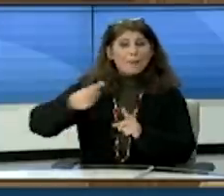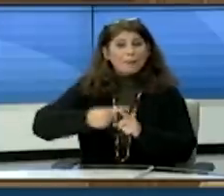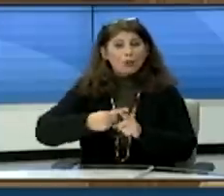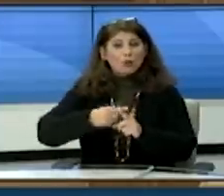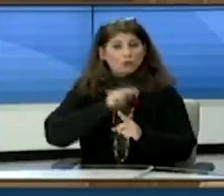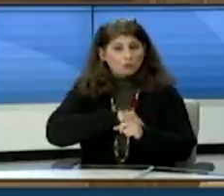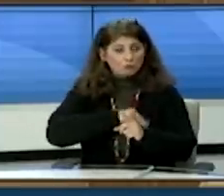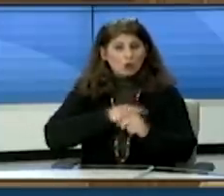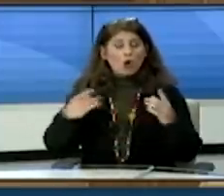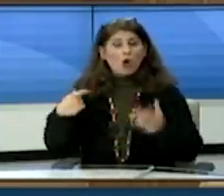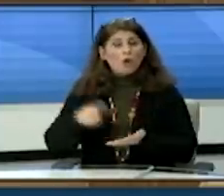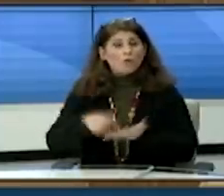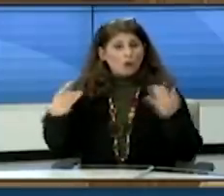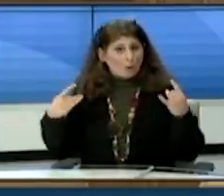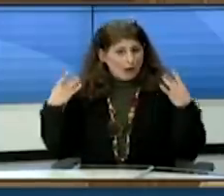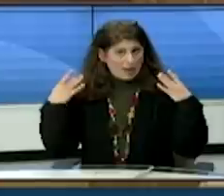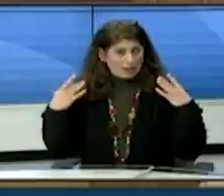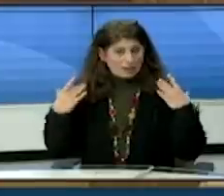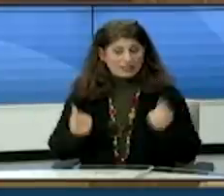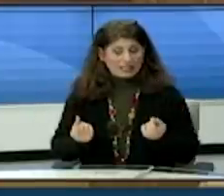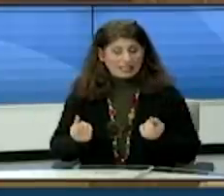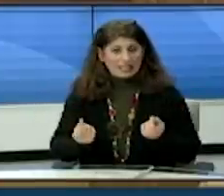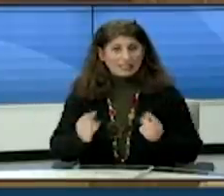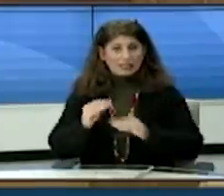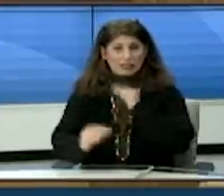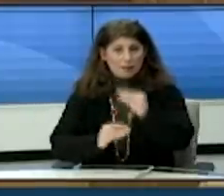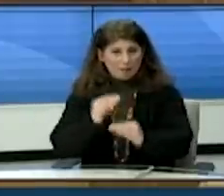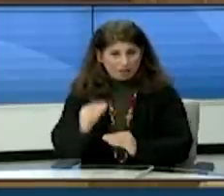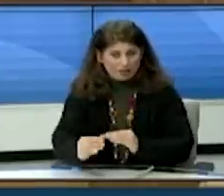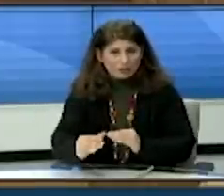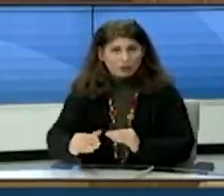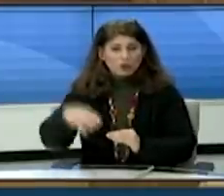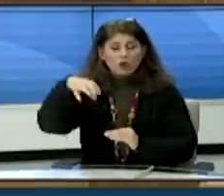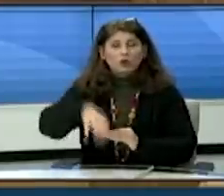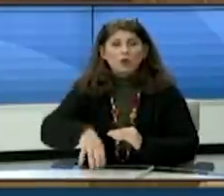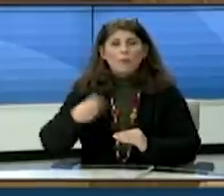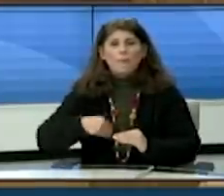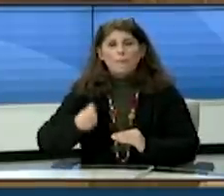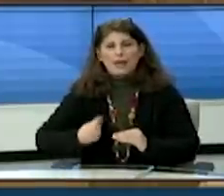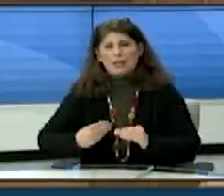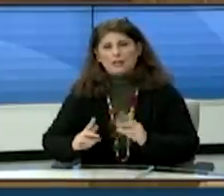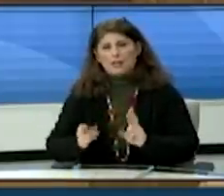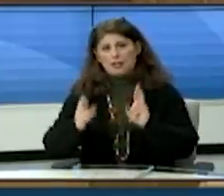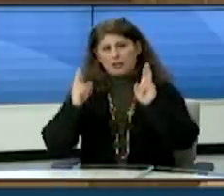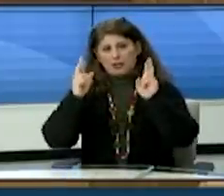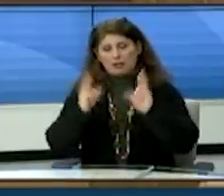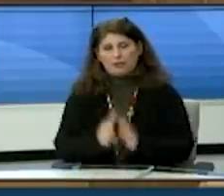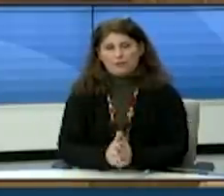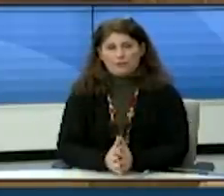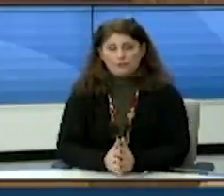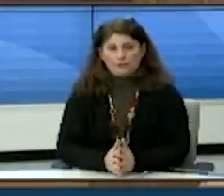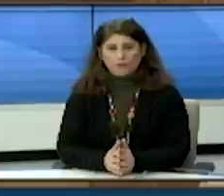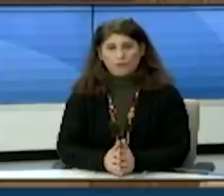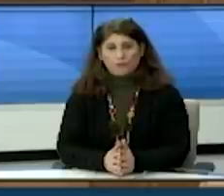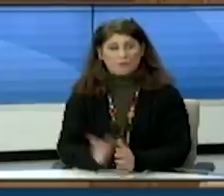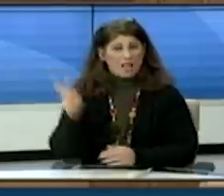προνόμια, φοροαπαλλαγές, κίνητρα για επενδύσεις στον τομέα της πράσινης ενέργειας.